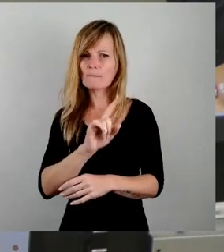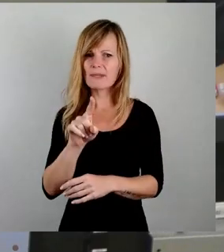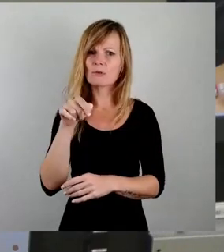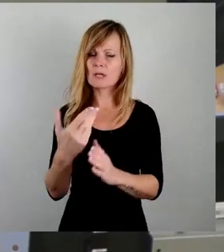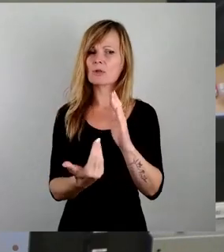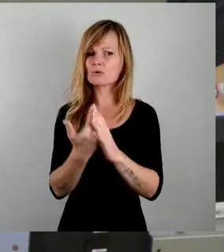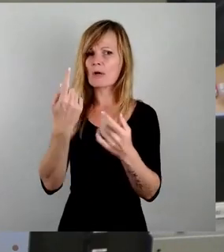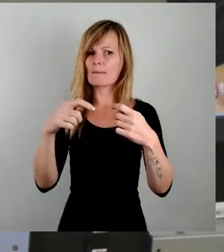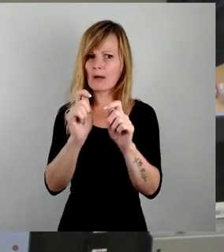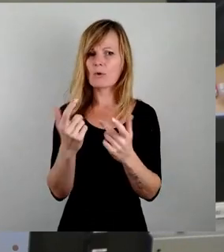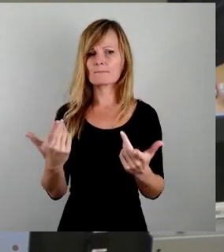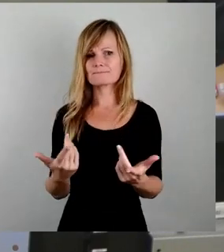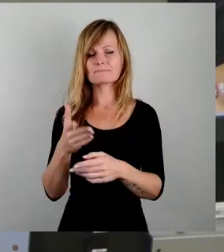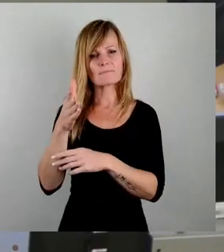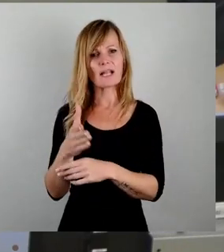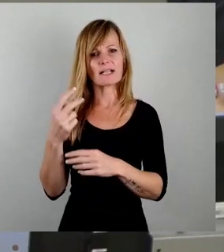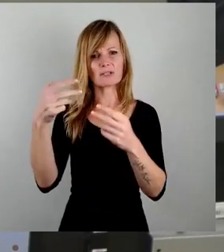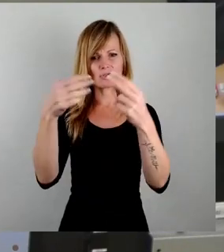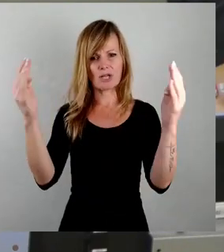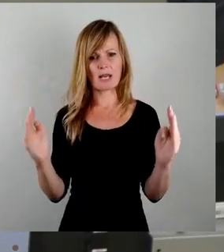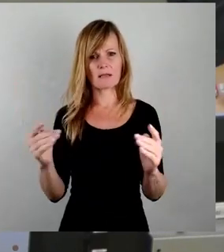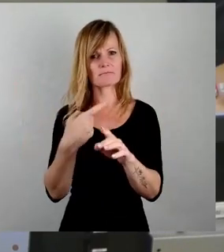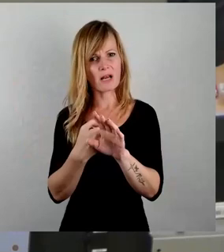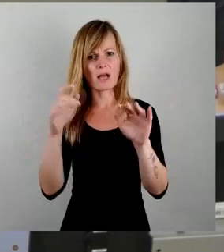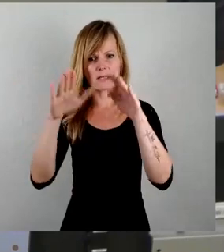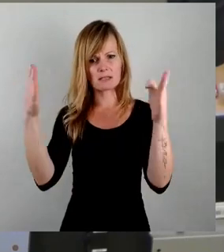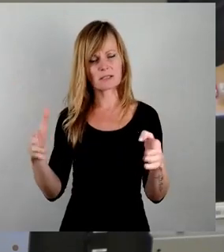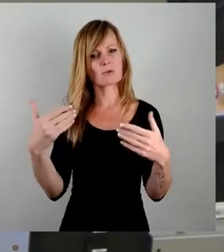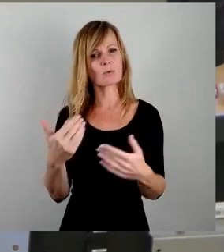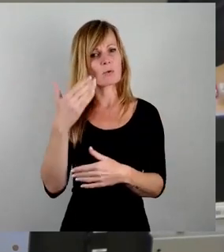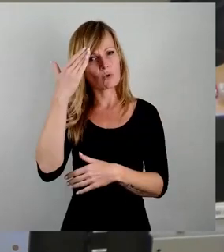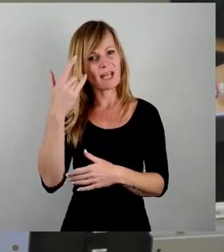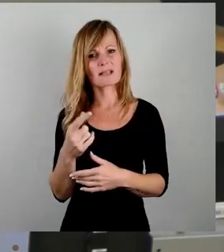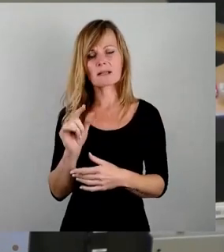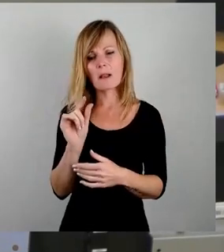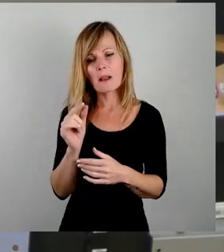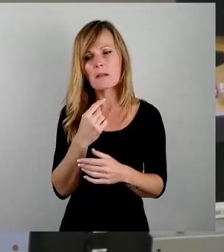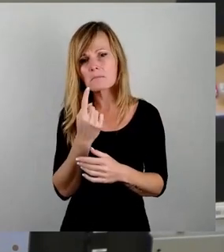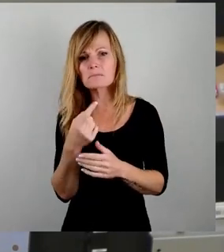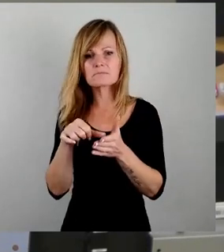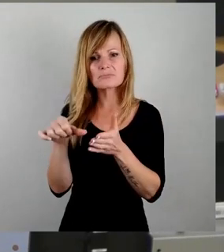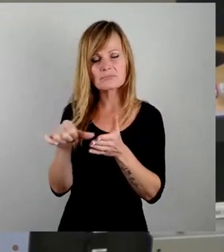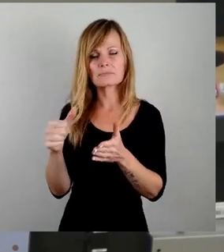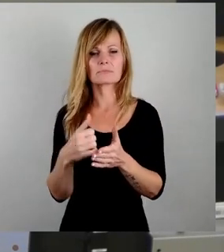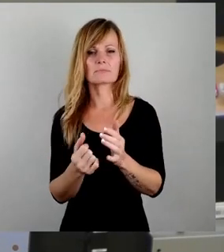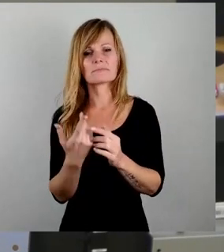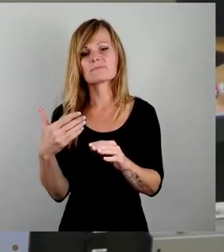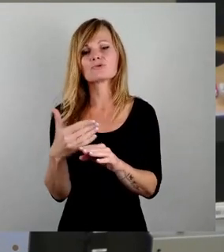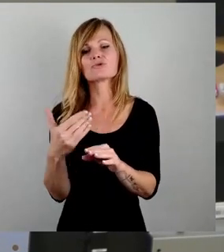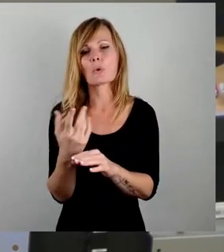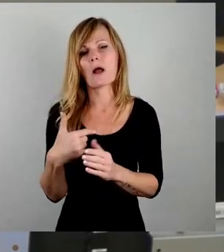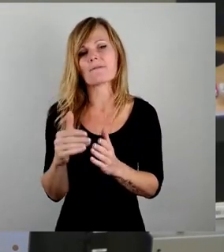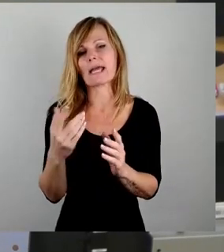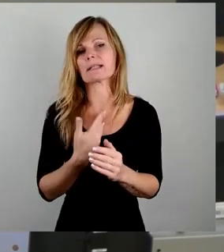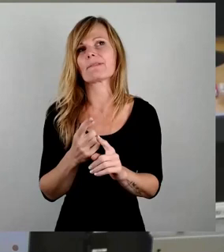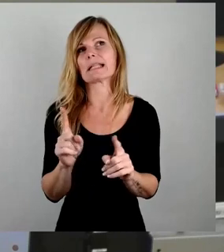diese Haltestellen, wie wir sie überall kennen, hin? Also das ist auch ein kleines Geld. Ich will jetzt auch nicht weiter stören. Also